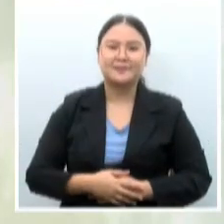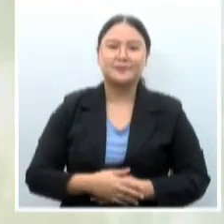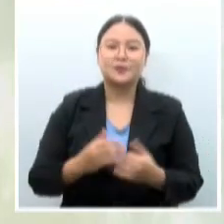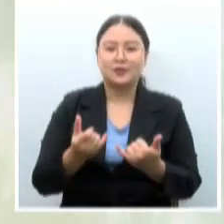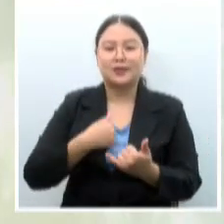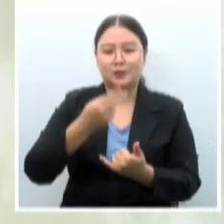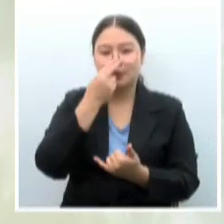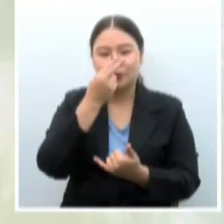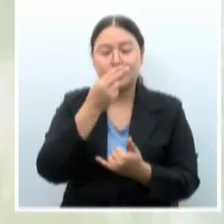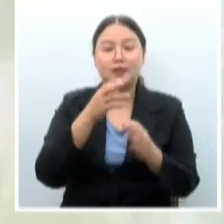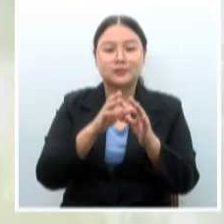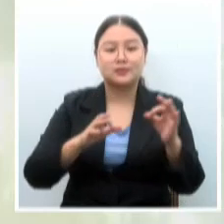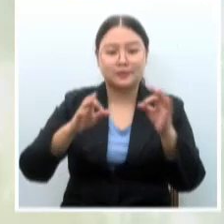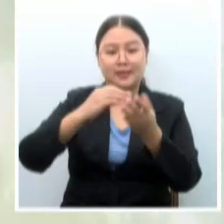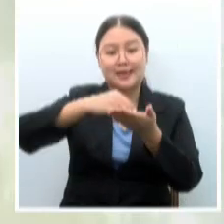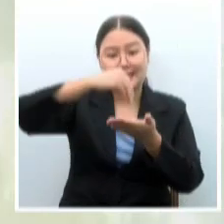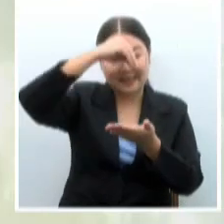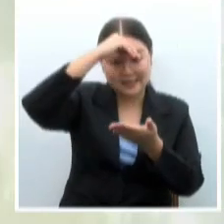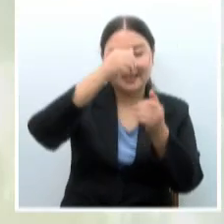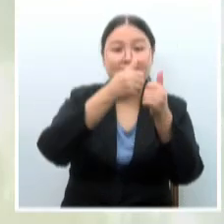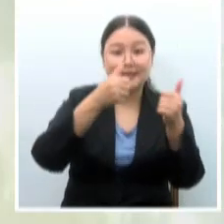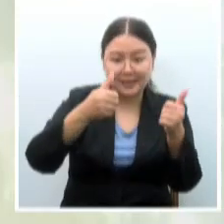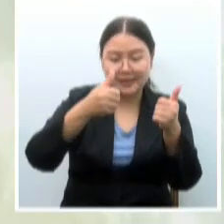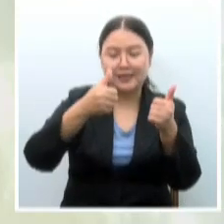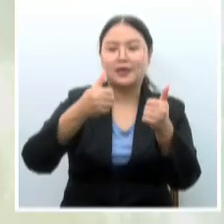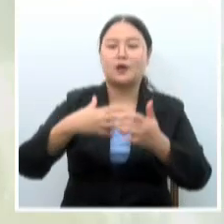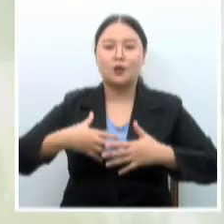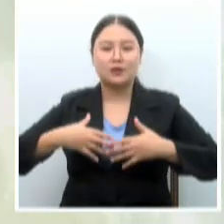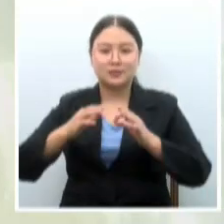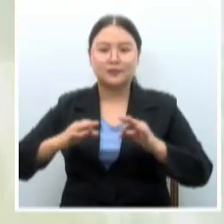คือตามนโยบายเรียนดีมีความสุขของท่านรัฐมนตรีว่าการกระทรว